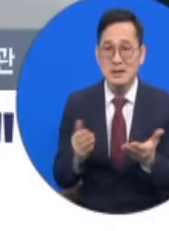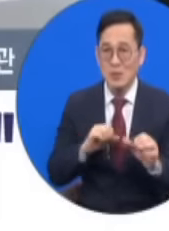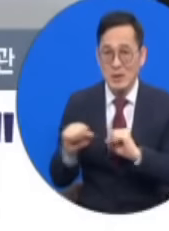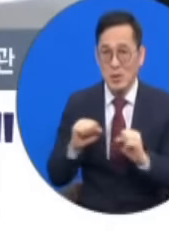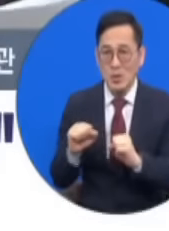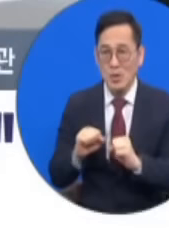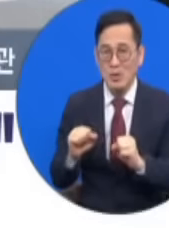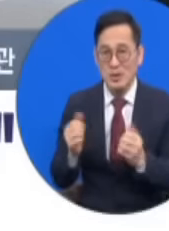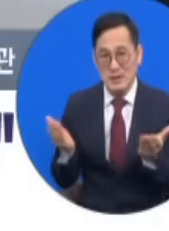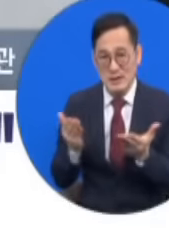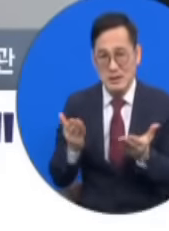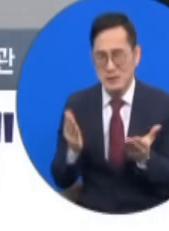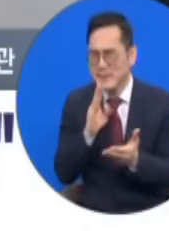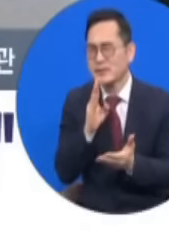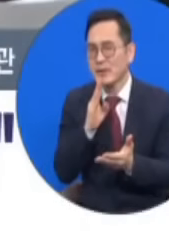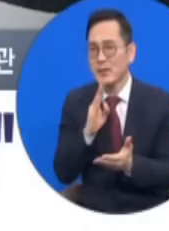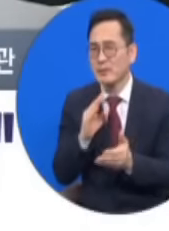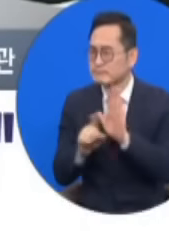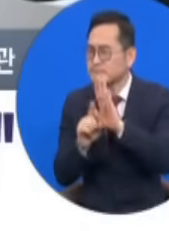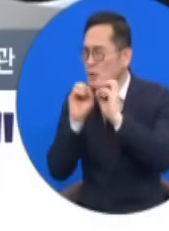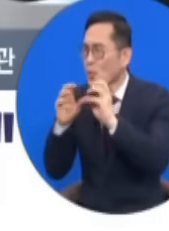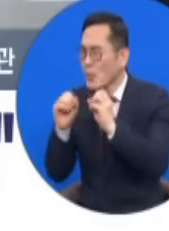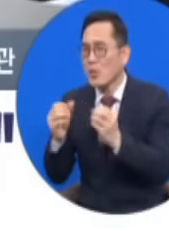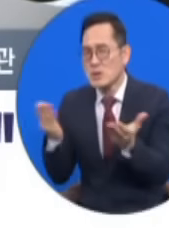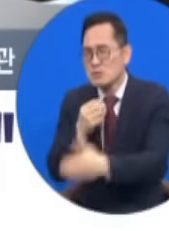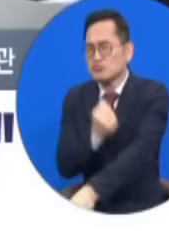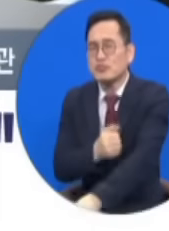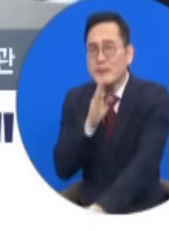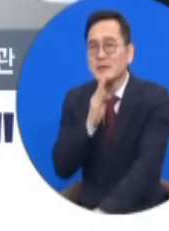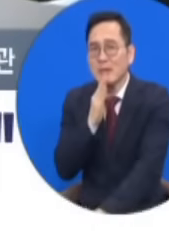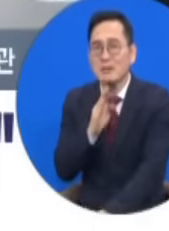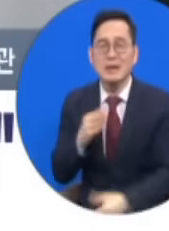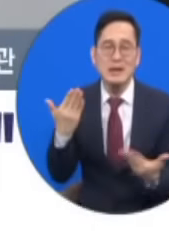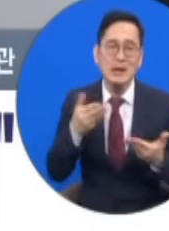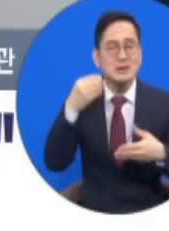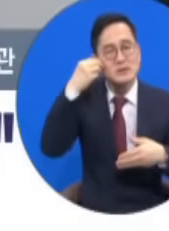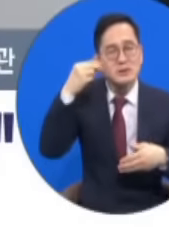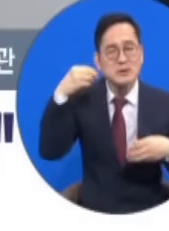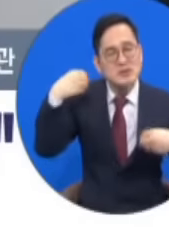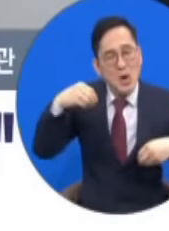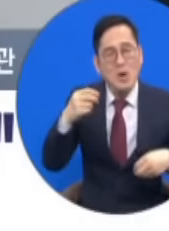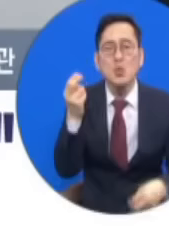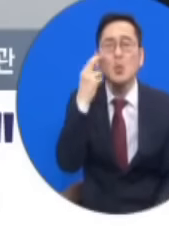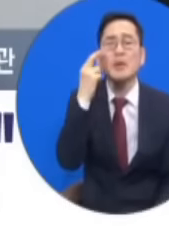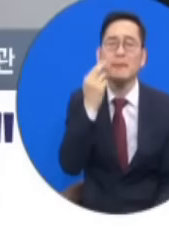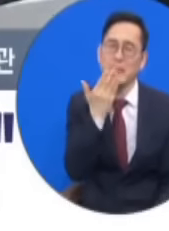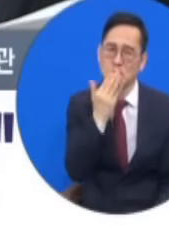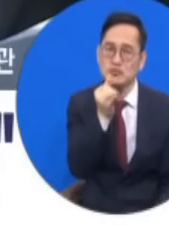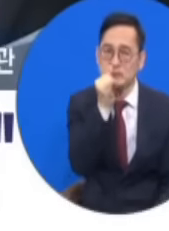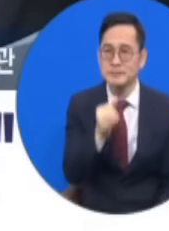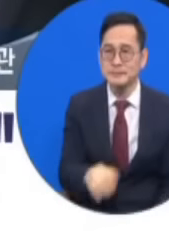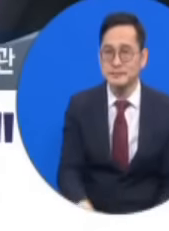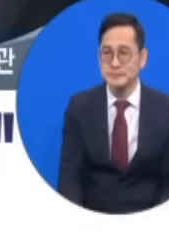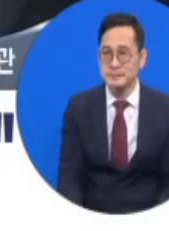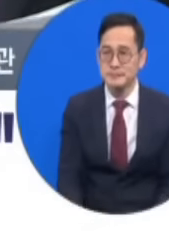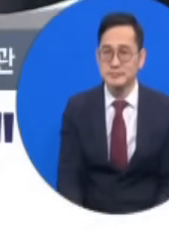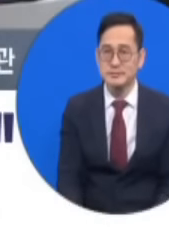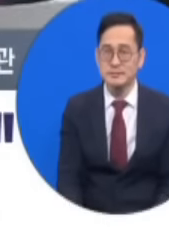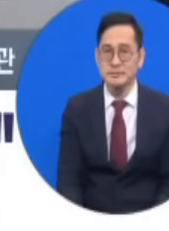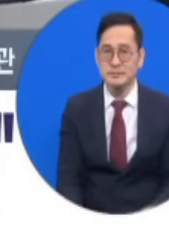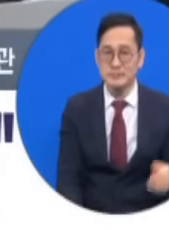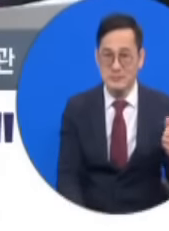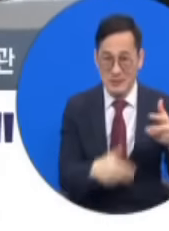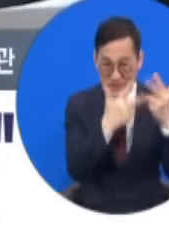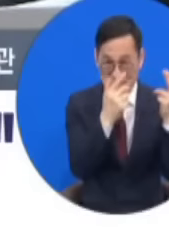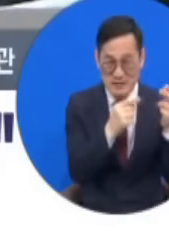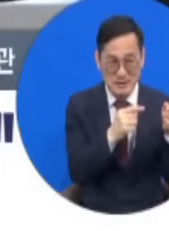거죠. 네, 일하는 척했는가가 사실 해석이 불가능한데 한동훈 위원장이 사실은 뭐 이재명 대표를 그냥 아예 현미경으로 너무 관찰하면서 아예